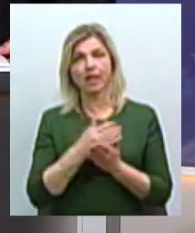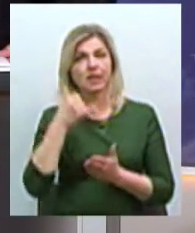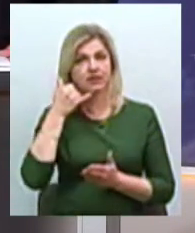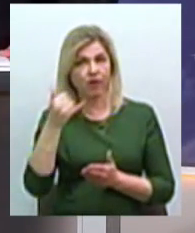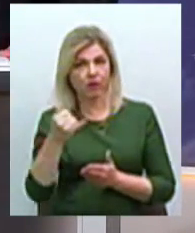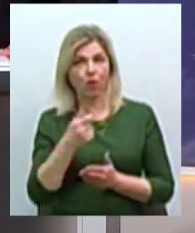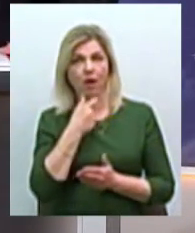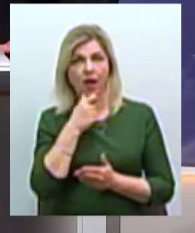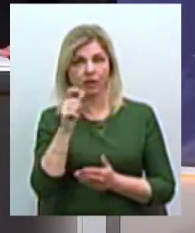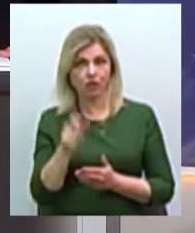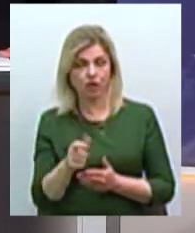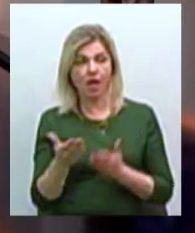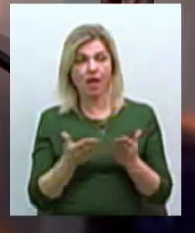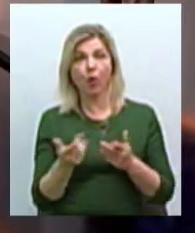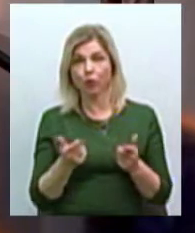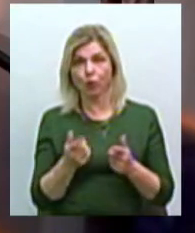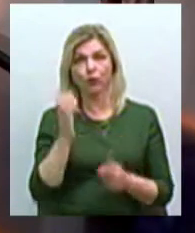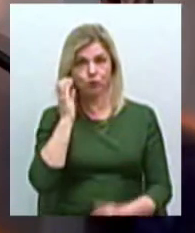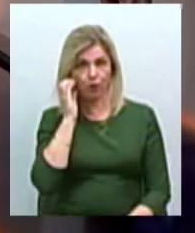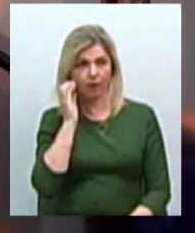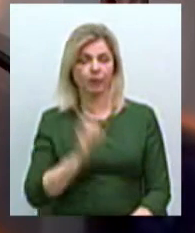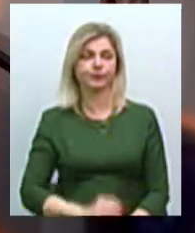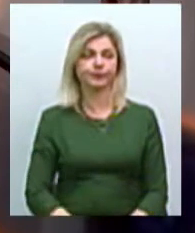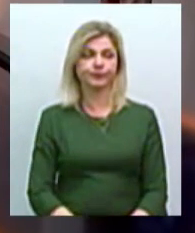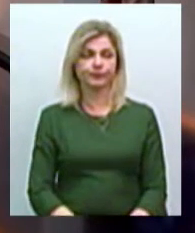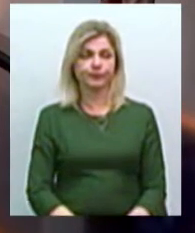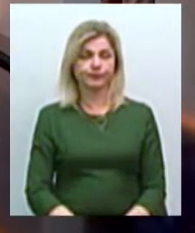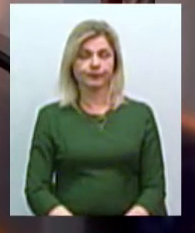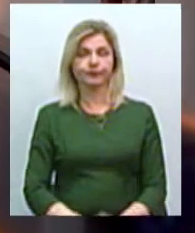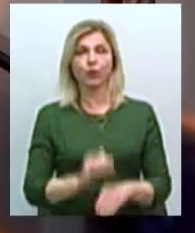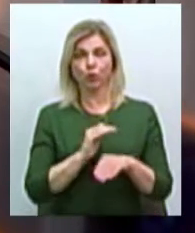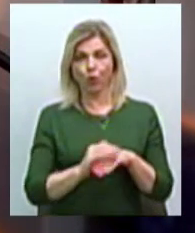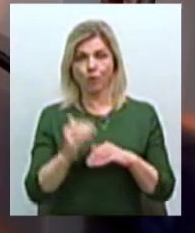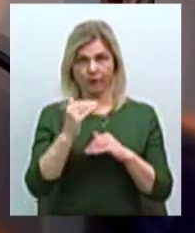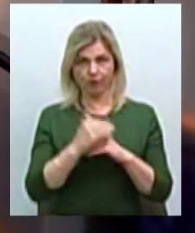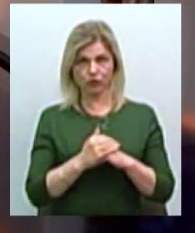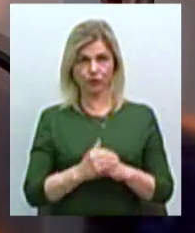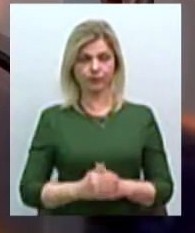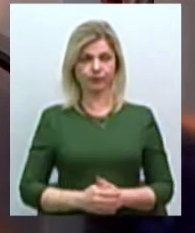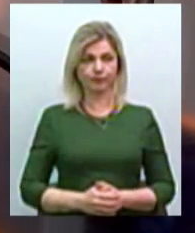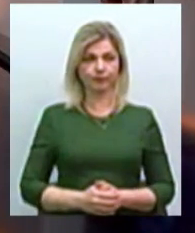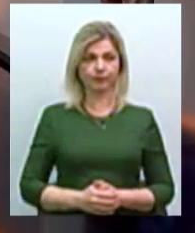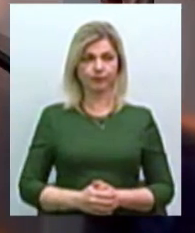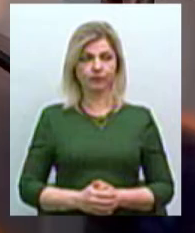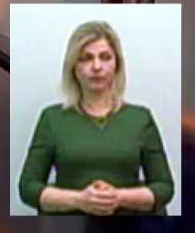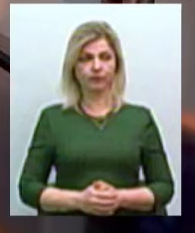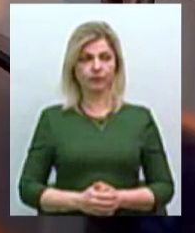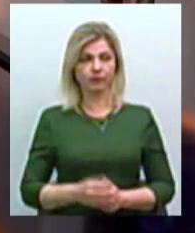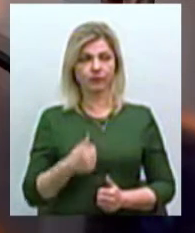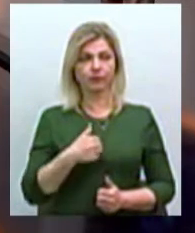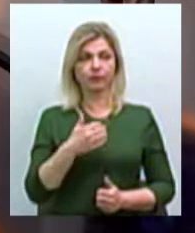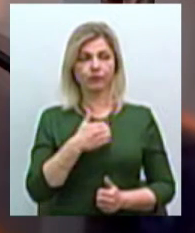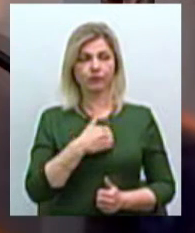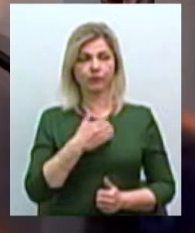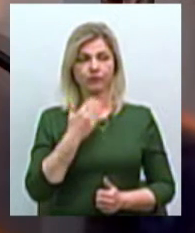глядача. Якщо ми готові, слухаємо. Добрий вечір. Добрий. Я хотел спросить, вот Игорь